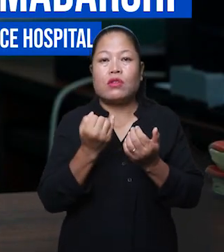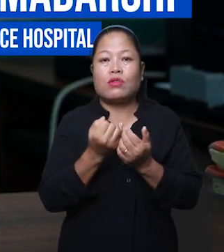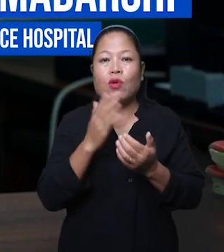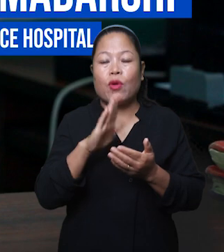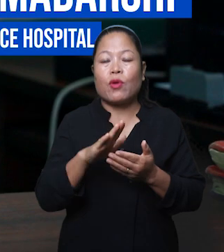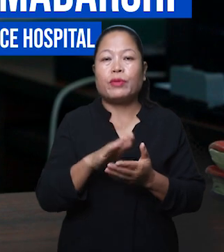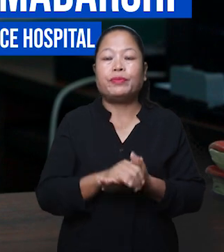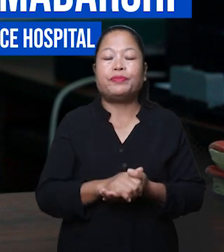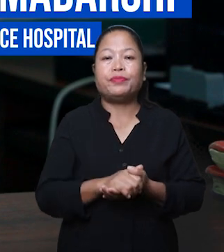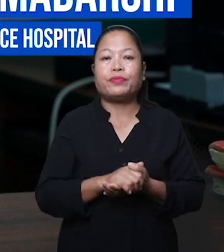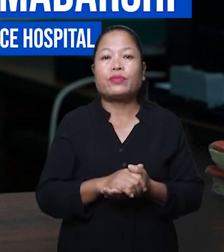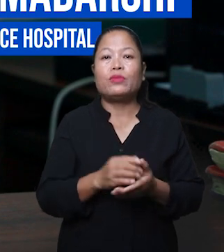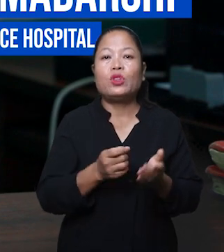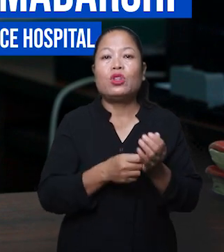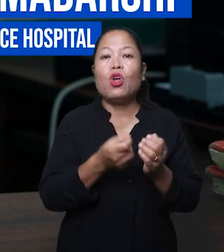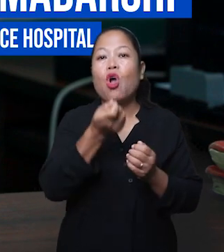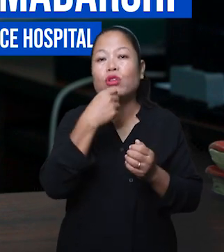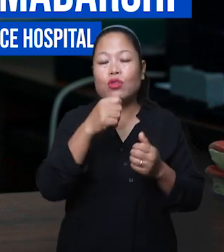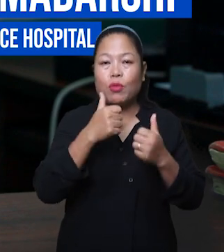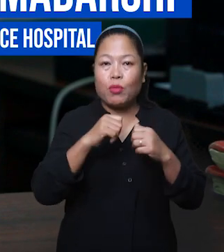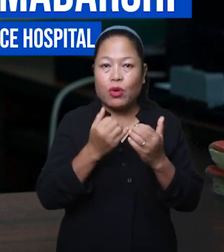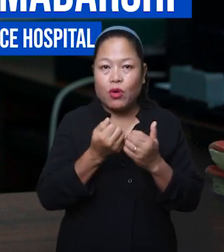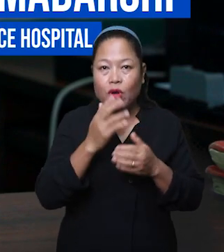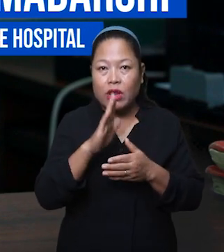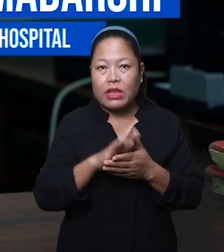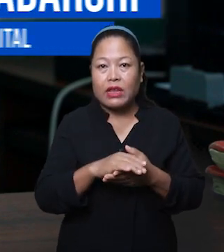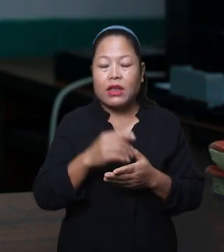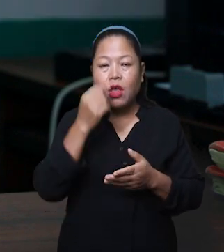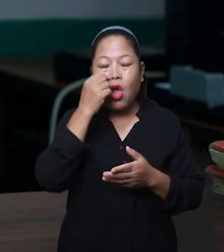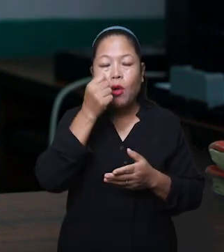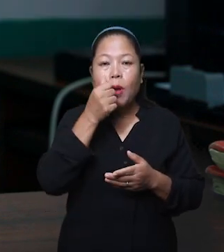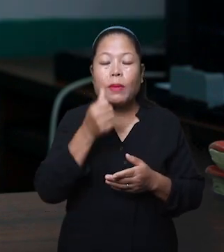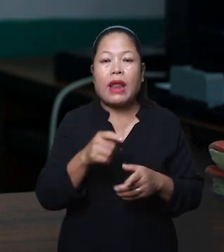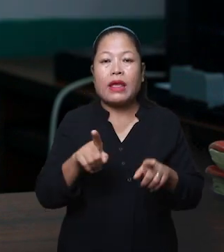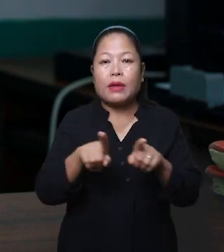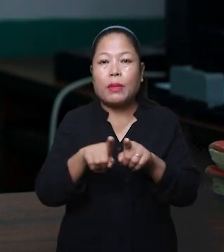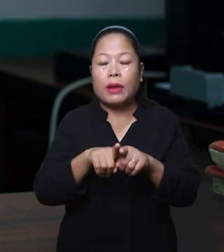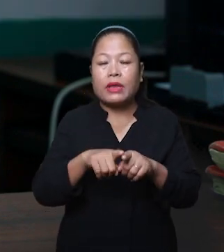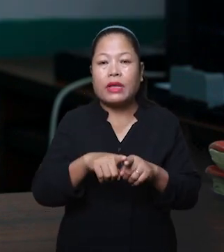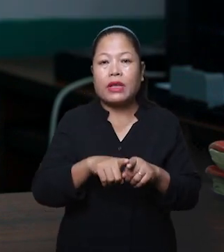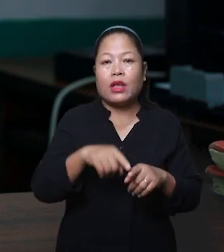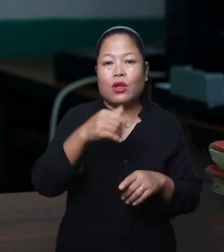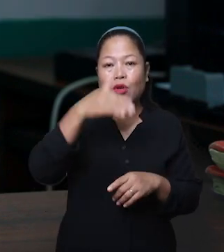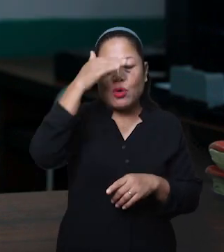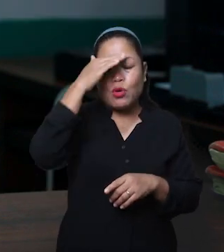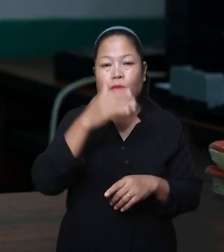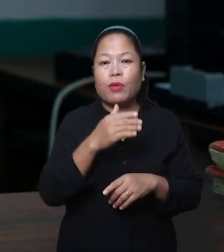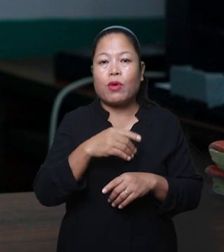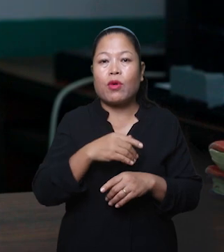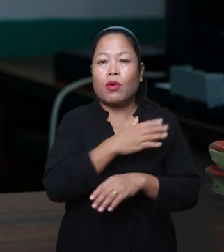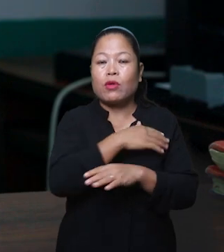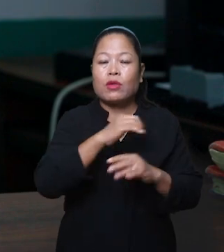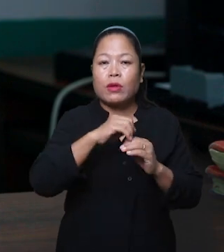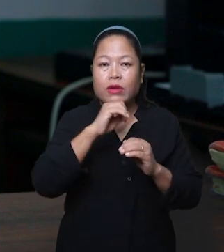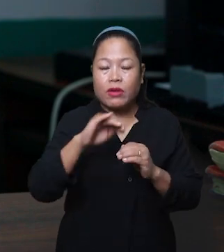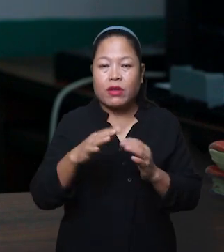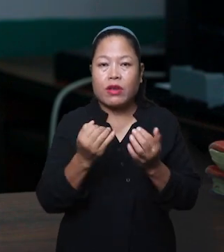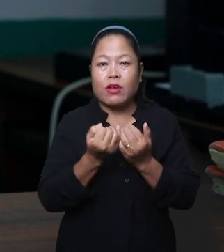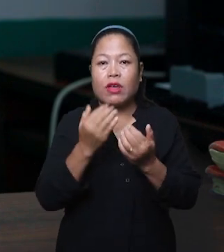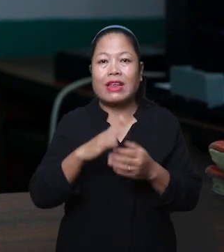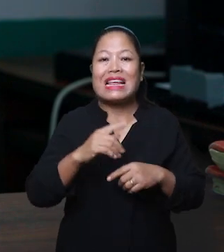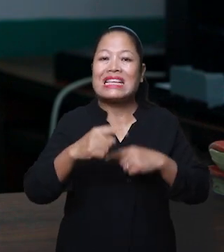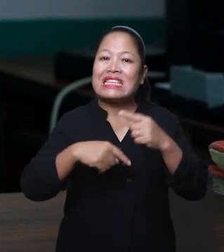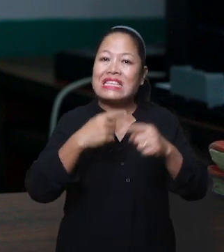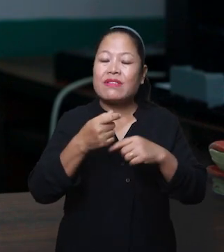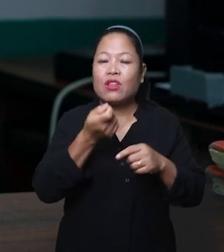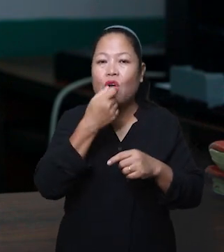जस्तो लागेर चाहिँ औषधि प्रेषण गर्यौ हामीले हैन औषधि प्रेषण गर्दाखेरि अलि अभिभावकलाई पनि हामीले रोगको बारेमा सम्झाइ बुझाइ गर्ने